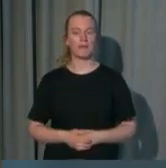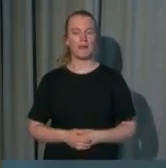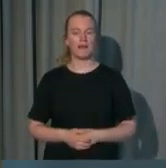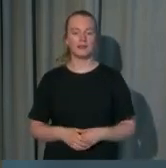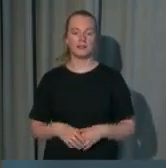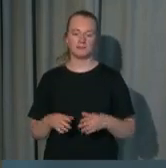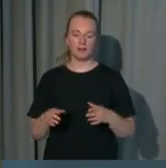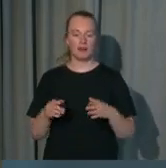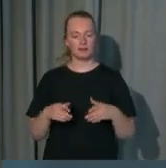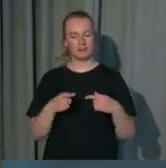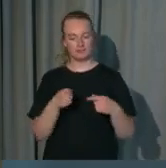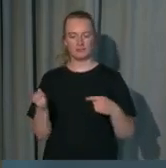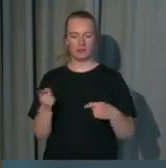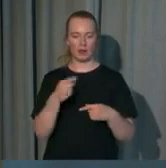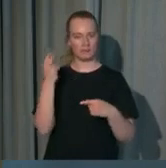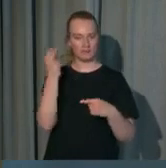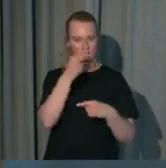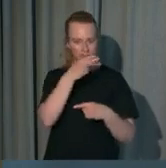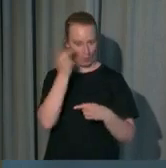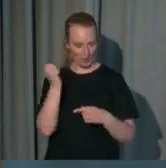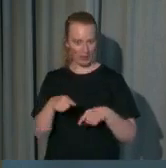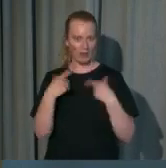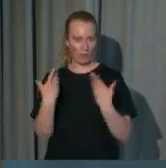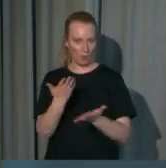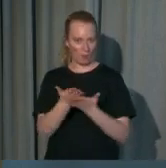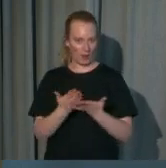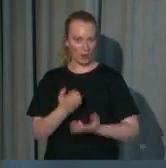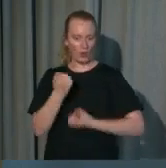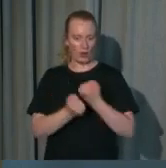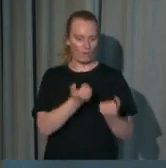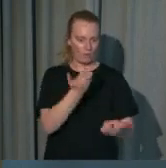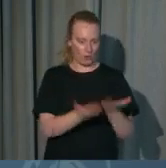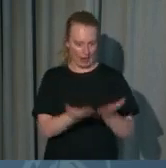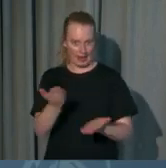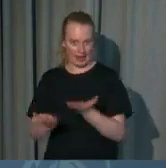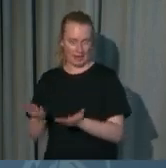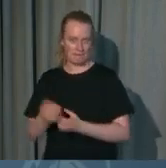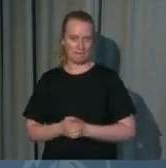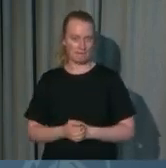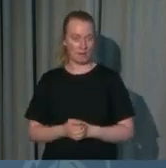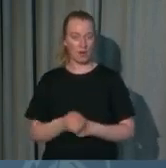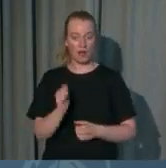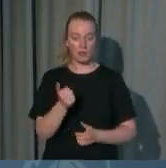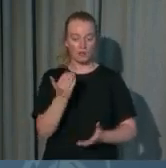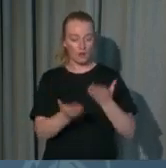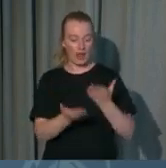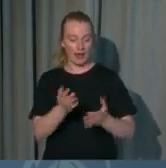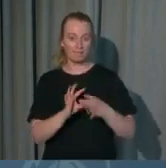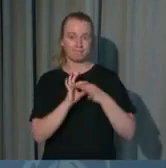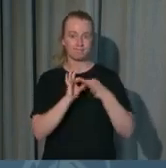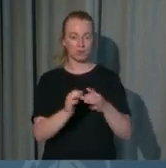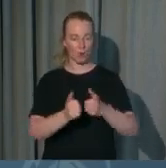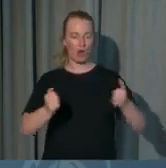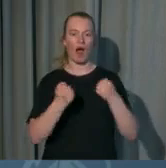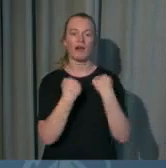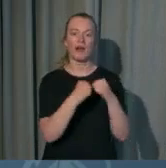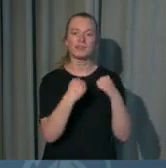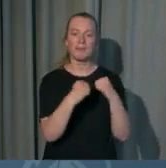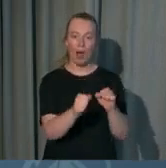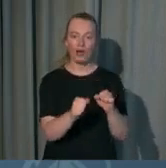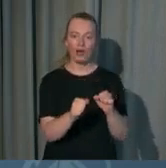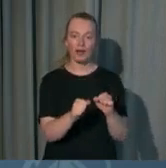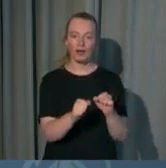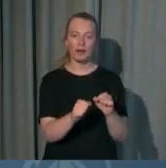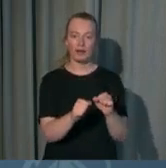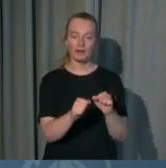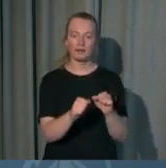å gjøre vurderinger. Og det kan jo være vurderinger knyttet til blant annet store arrangementer som for dette